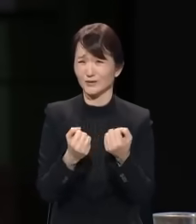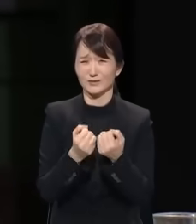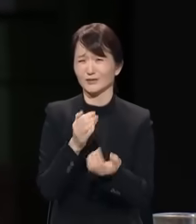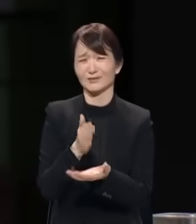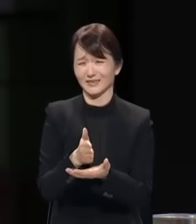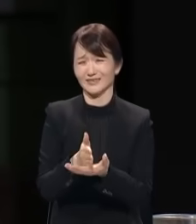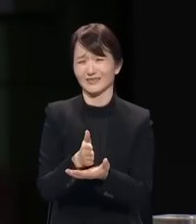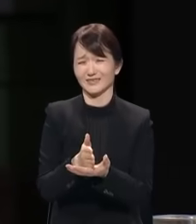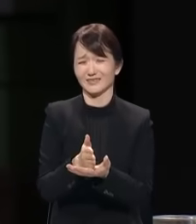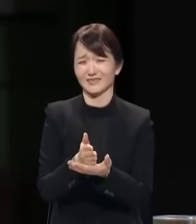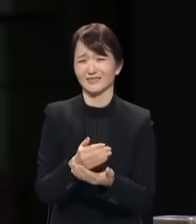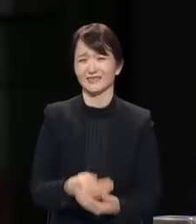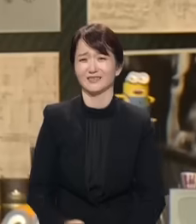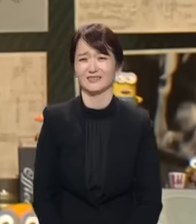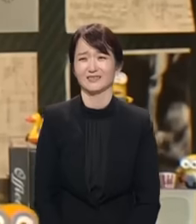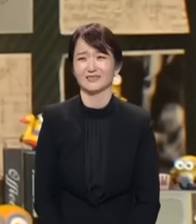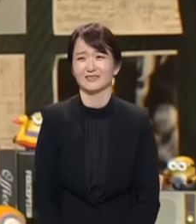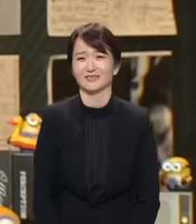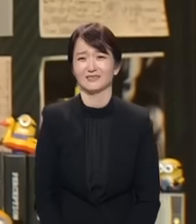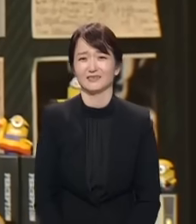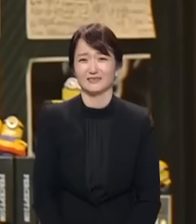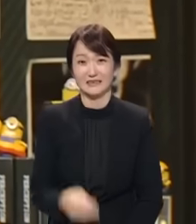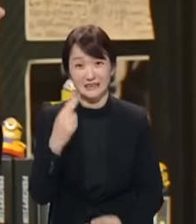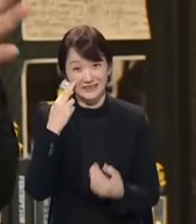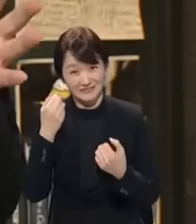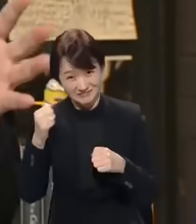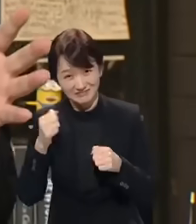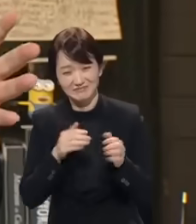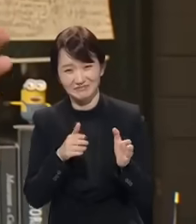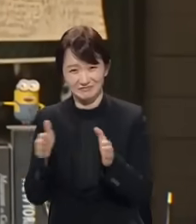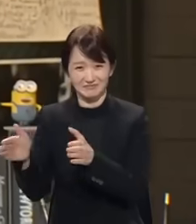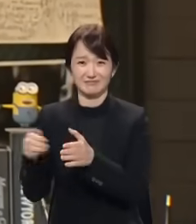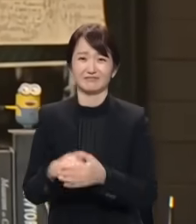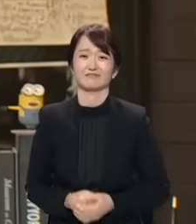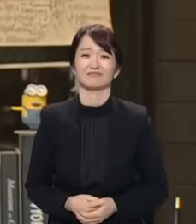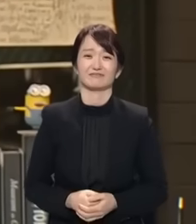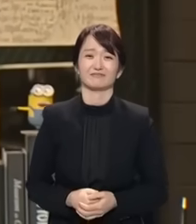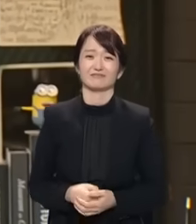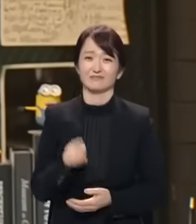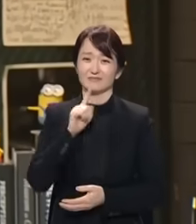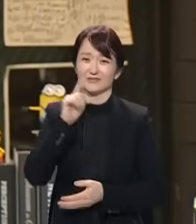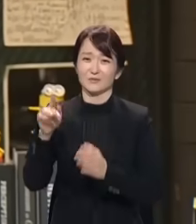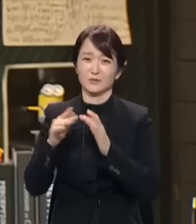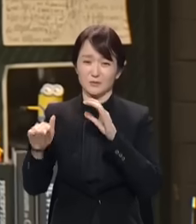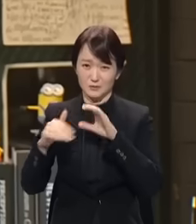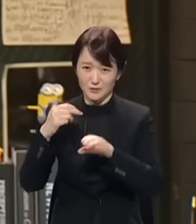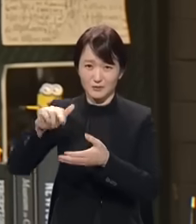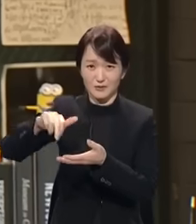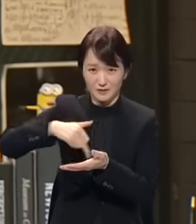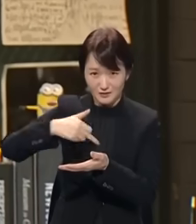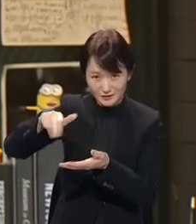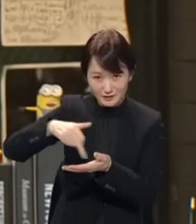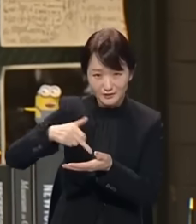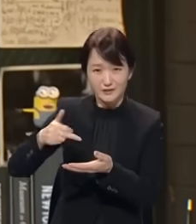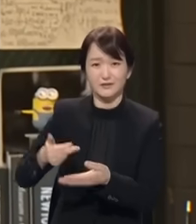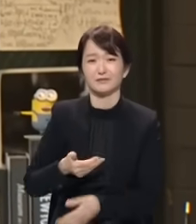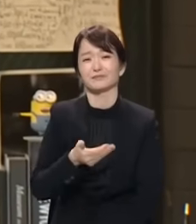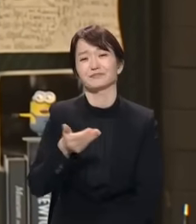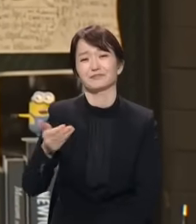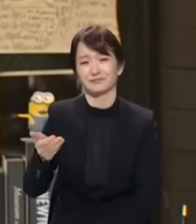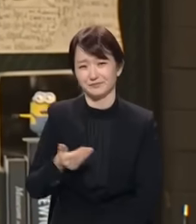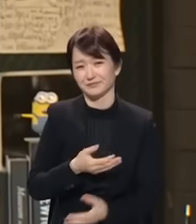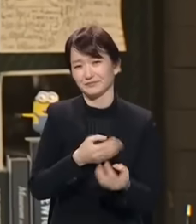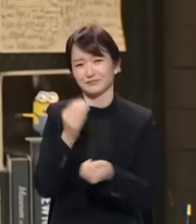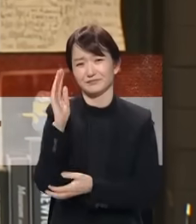하셨습니다. 그렇군요. 자, 다 연기입니다. 자, 사건 반장 제보 메일과 카카오톡 사건 반장 제보 채널에서는 우리 가족 여러분들의